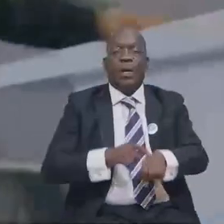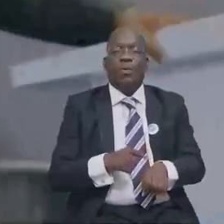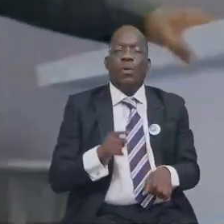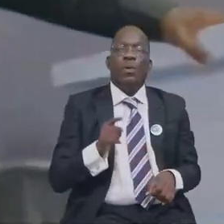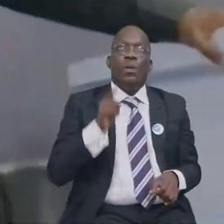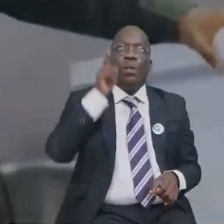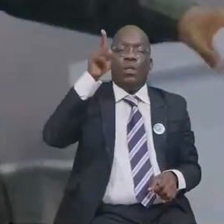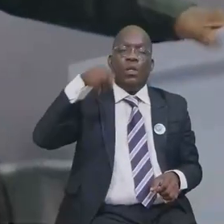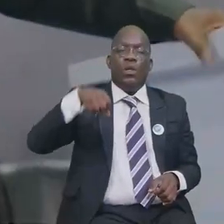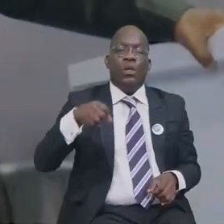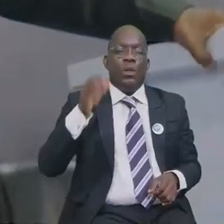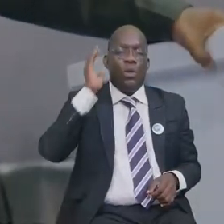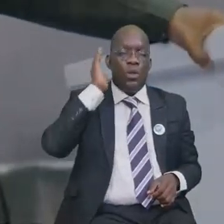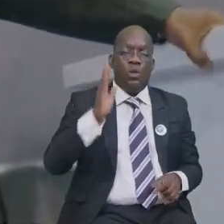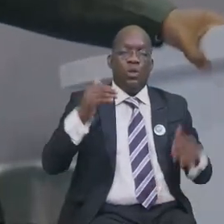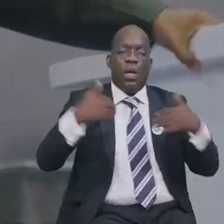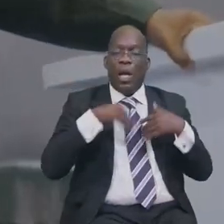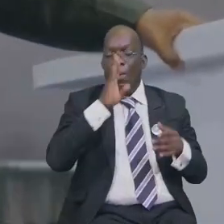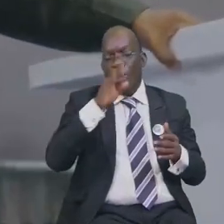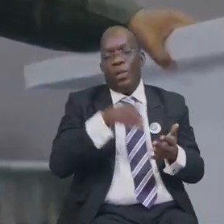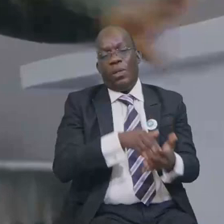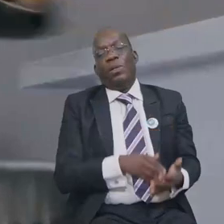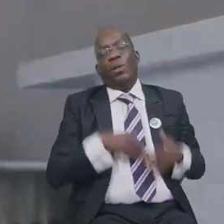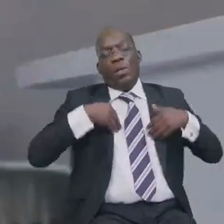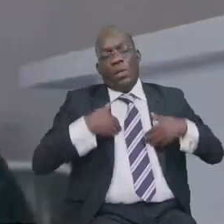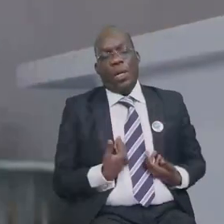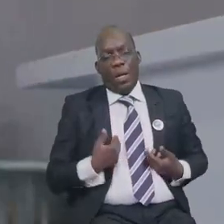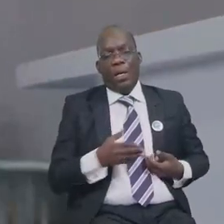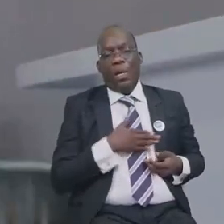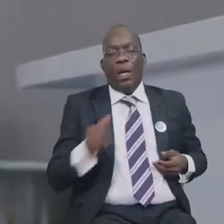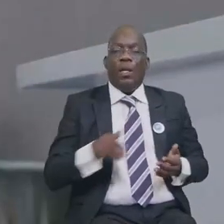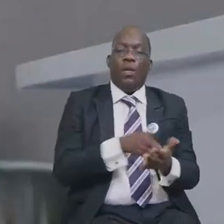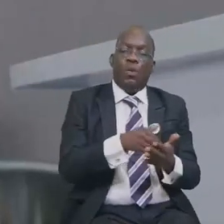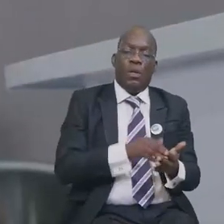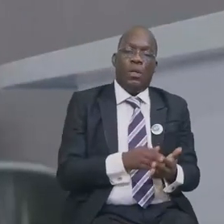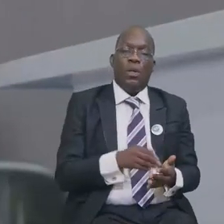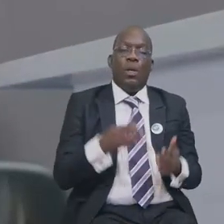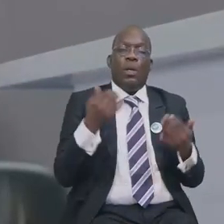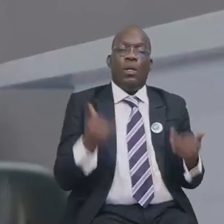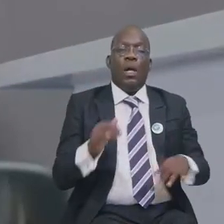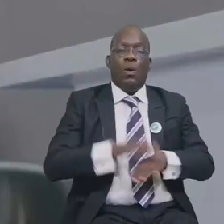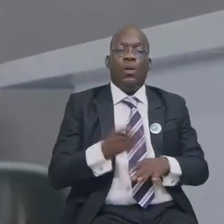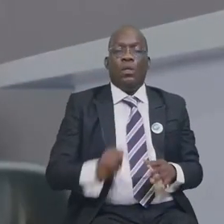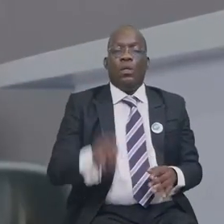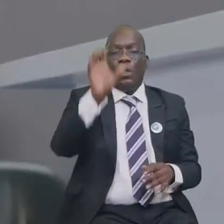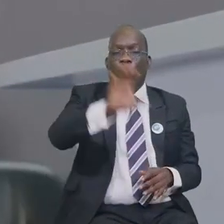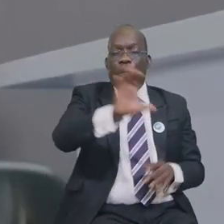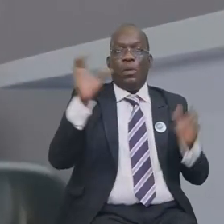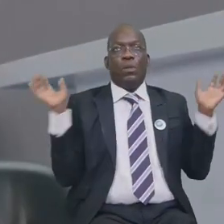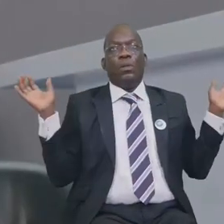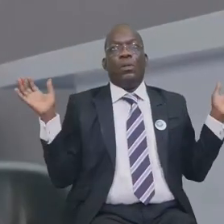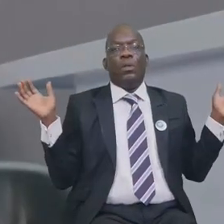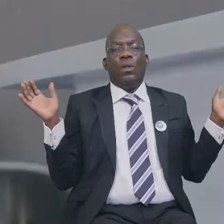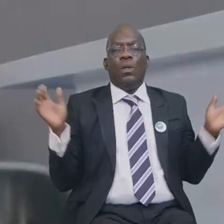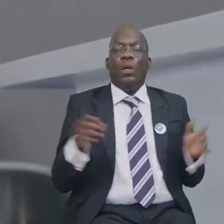être totalement épuisé, fatigué. Maintenant, il est sur la croix, suspendu là-bas. Et il y avait